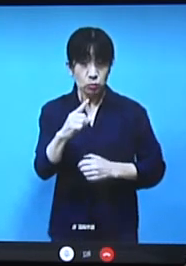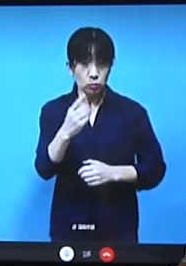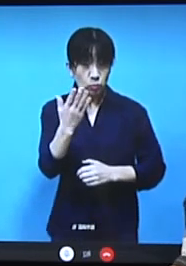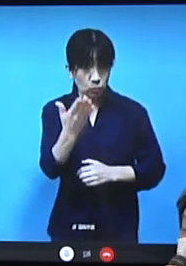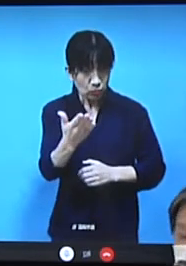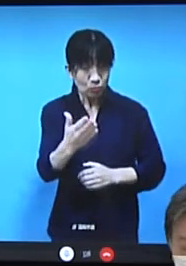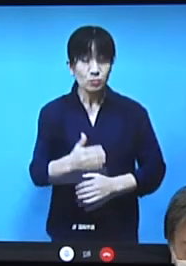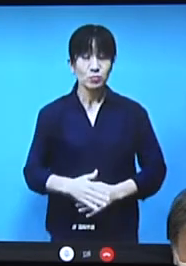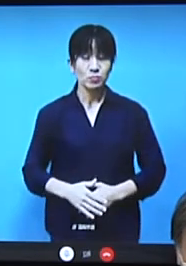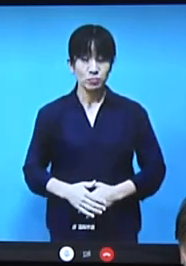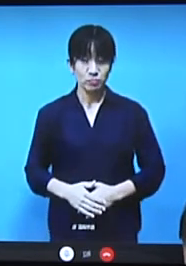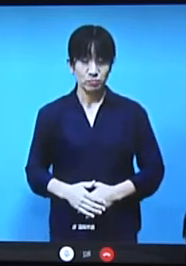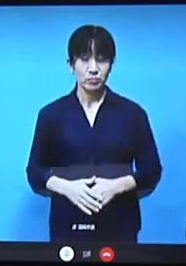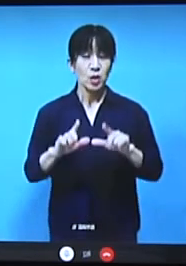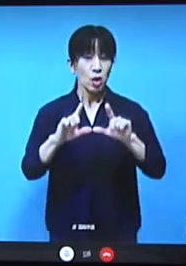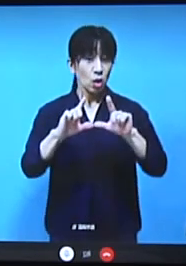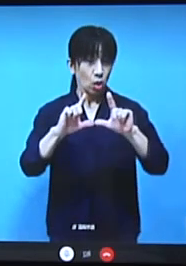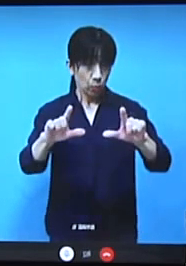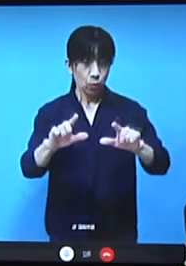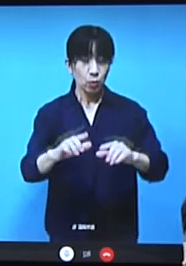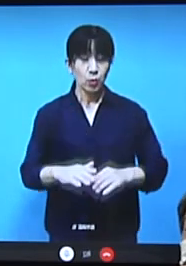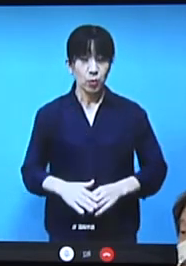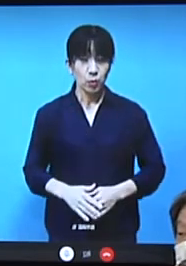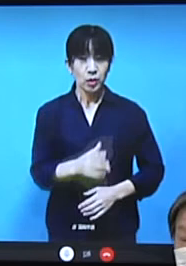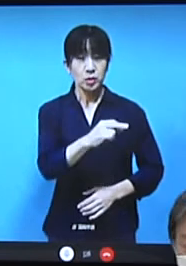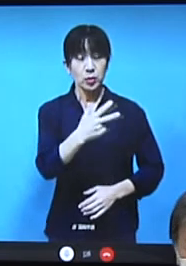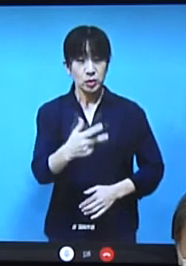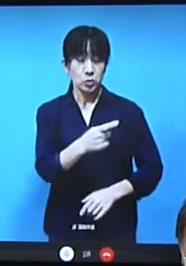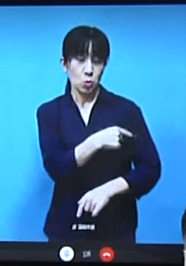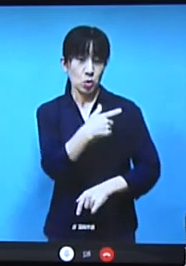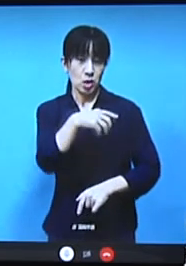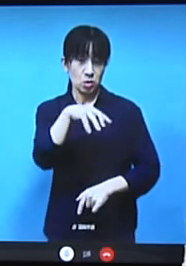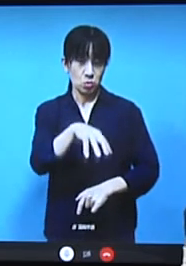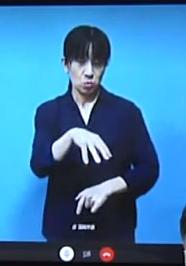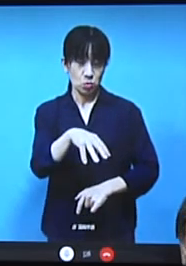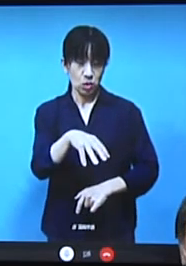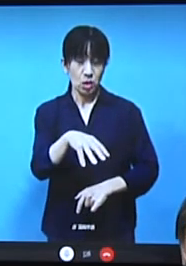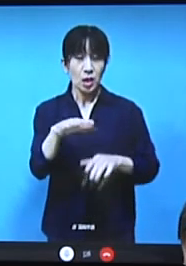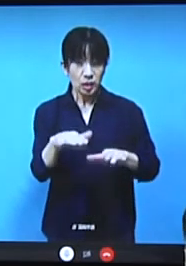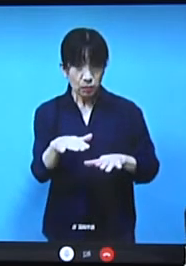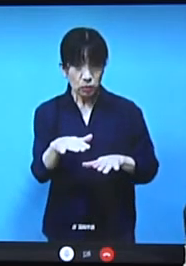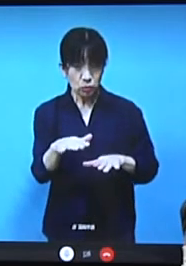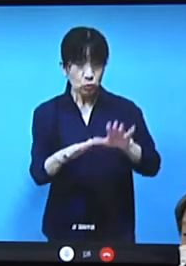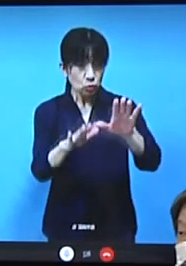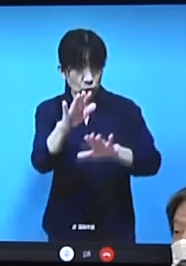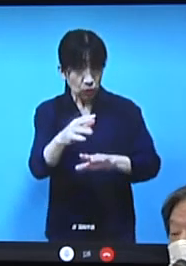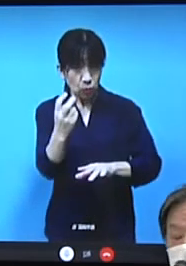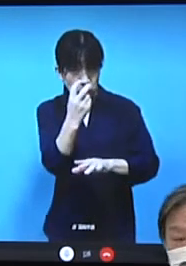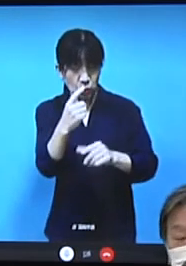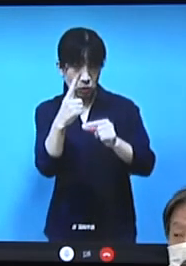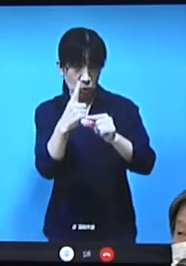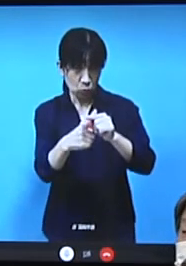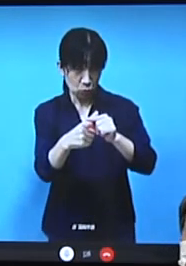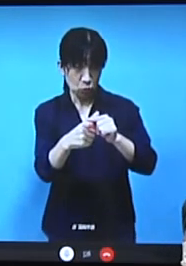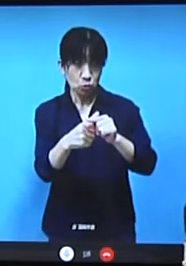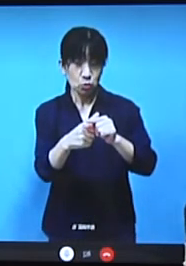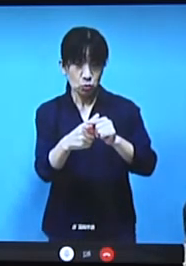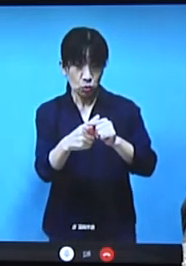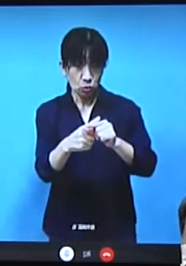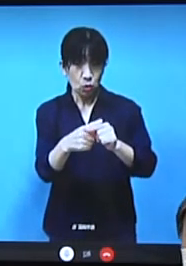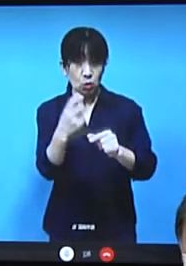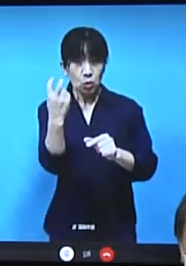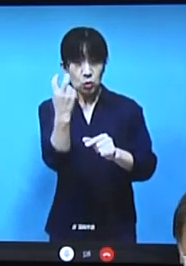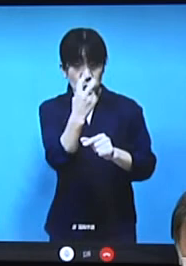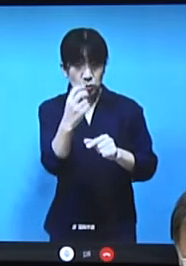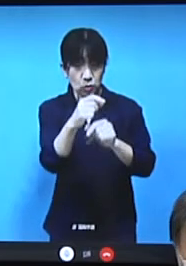まさにおっしゃられた通りですね、金沢市の保健所さんの方がまさにそれを調査しているところですので、その調査結果を待ちたい